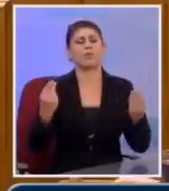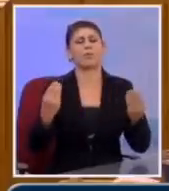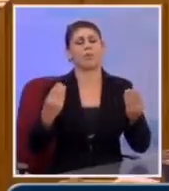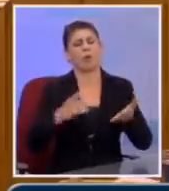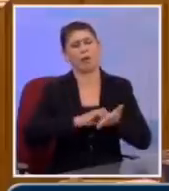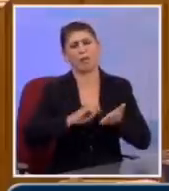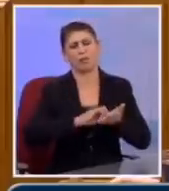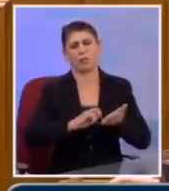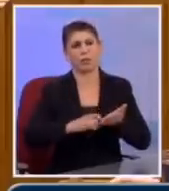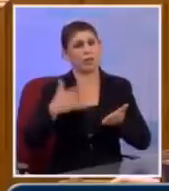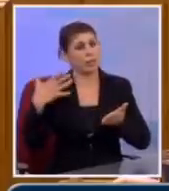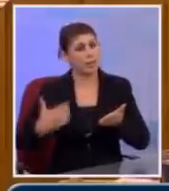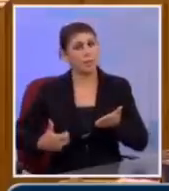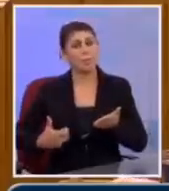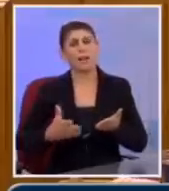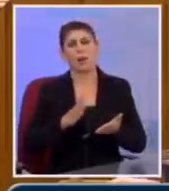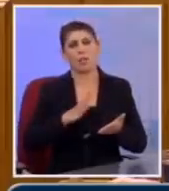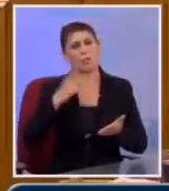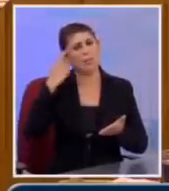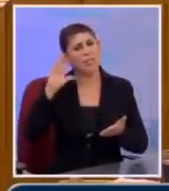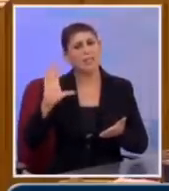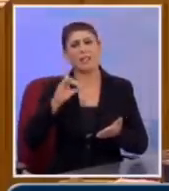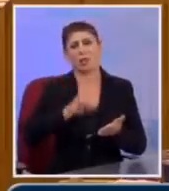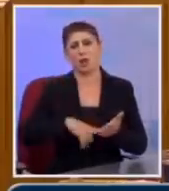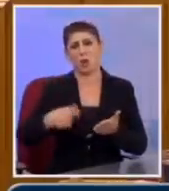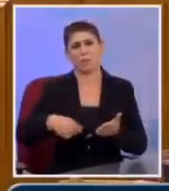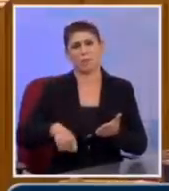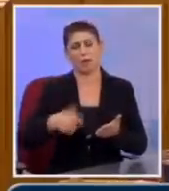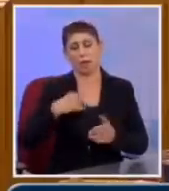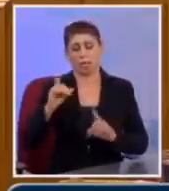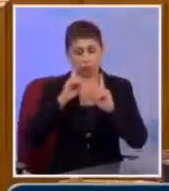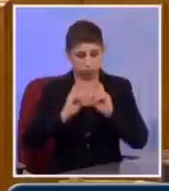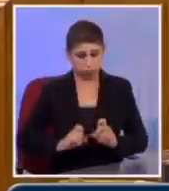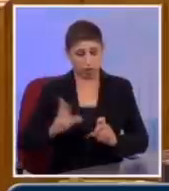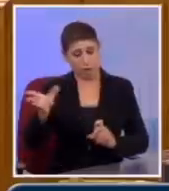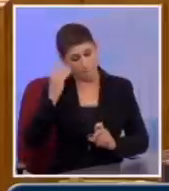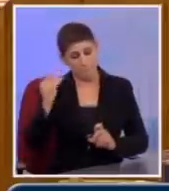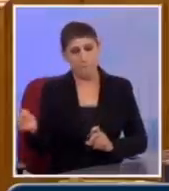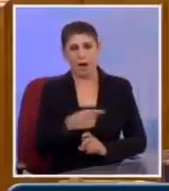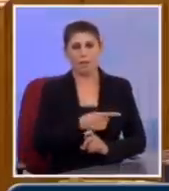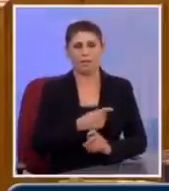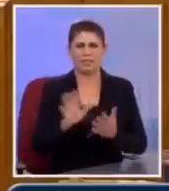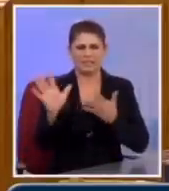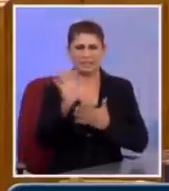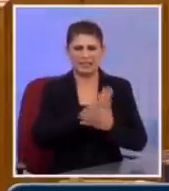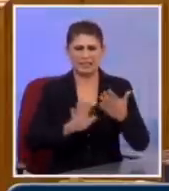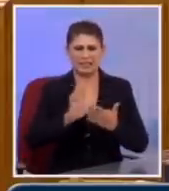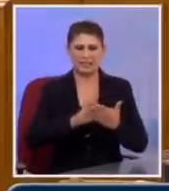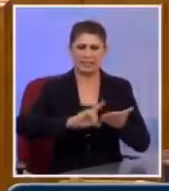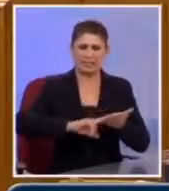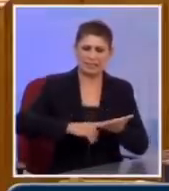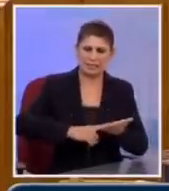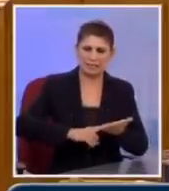υπάρχουν άνθρωποι που δεν γνωρίζουν νομικά και ούτε τους υποχρεώνουμε να το γνωρίζουν, που συγχαίουν την έννοια της υπηκότητας με